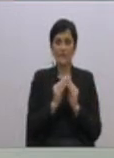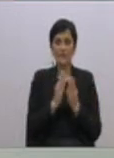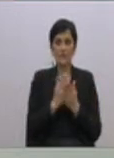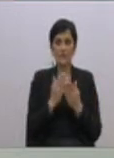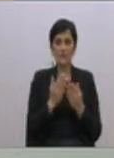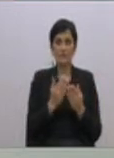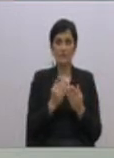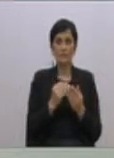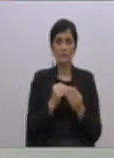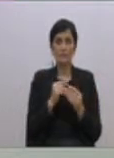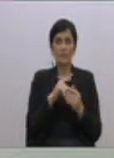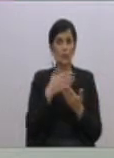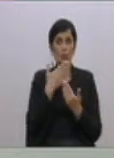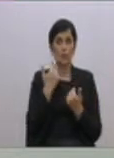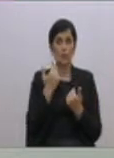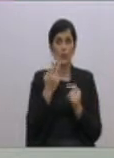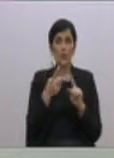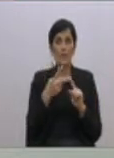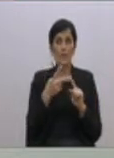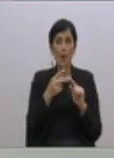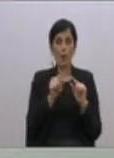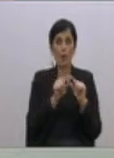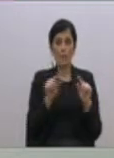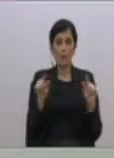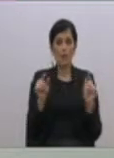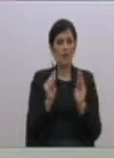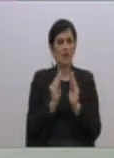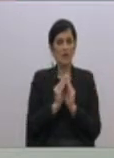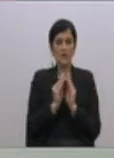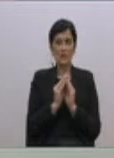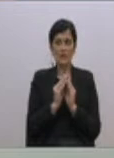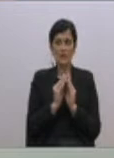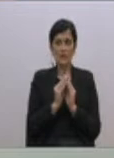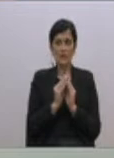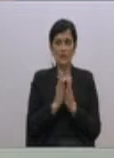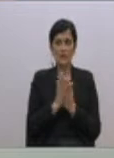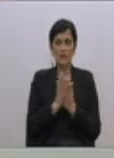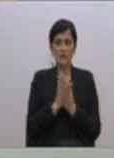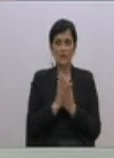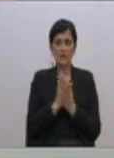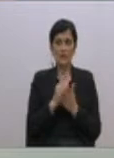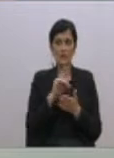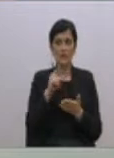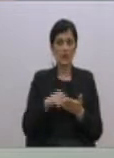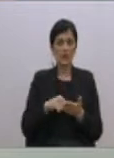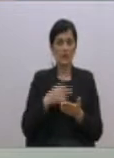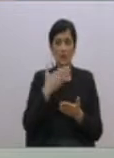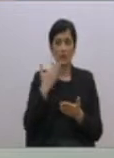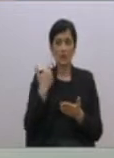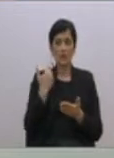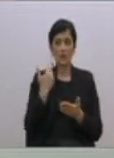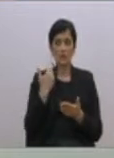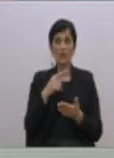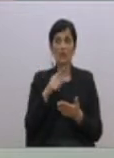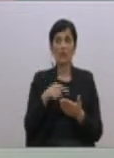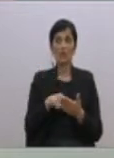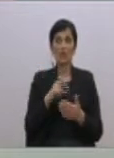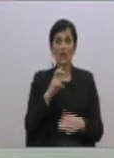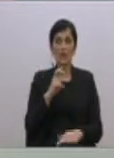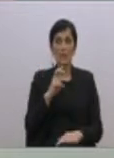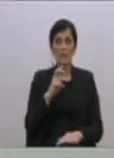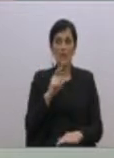წარმოდგენილი. Მადლობ, კითხვები არ არის პუნქტში. Უცვლელი რედაქციით არის წარმოდგენილი. Კითხვები ამ კითხვა ბეჟან